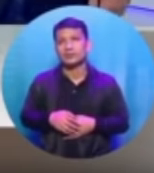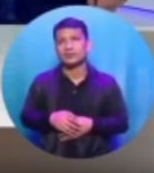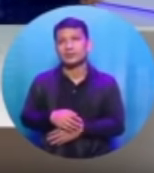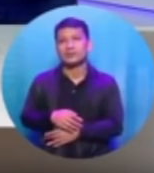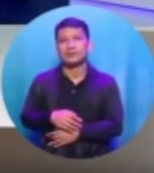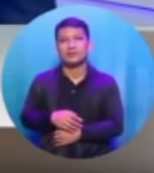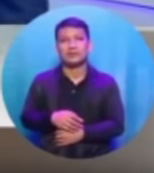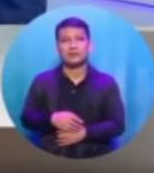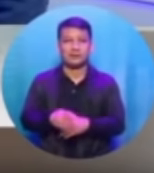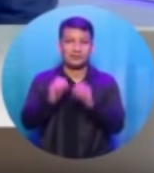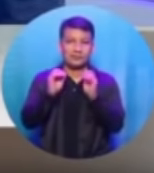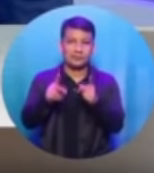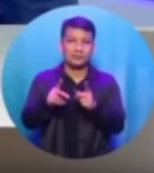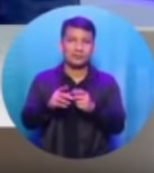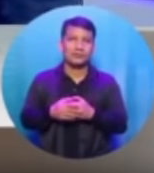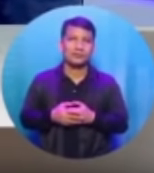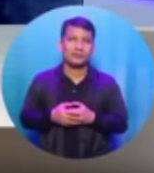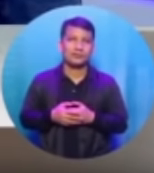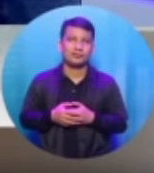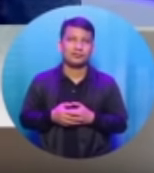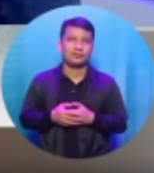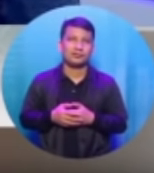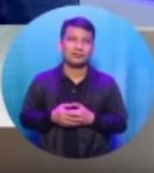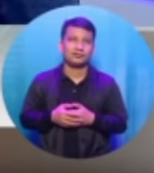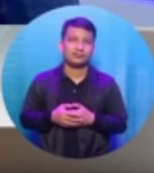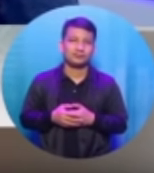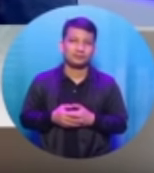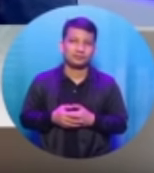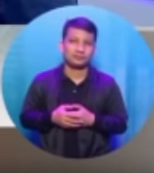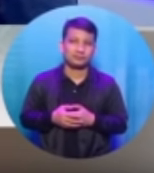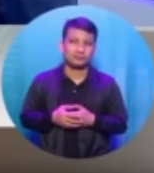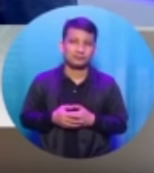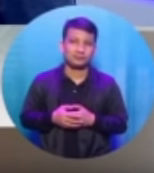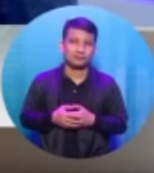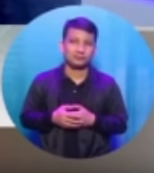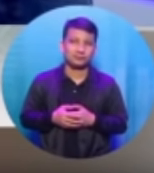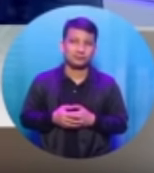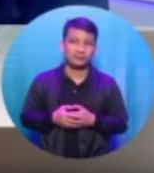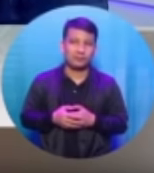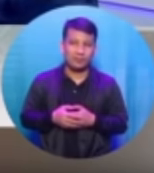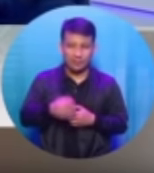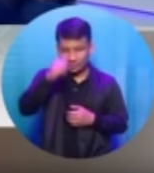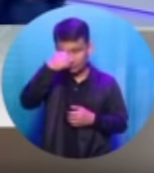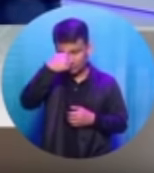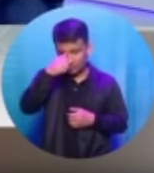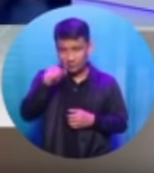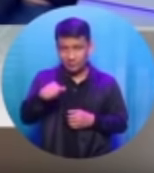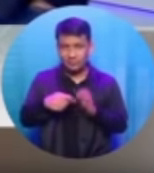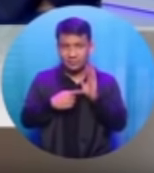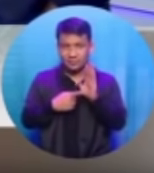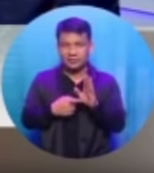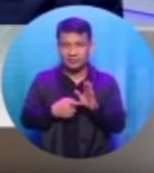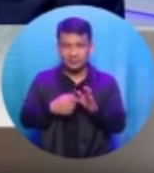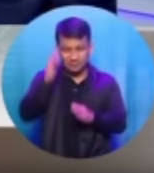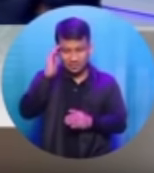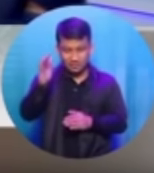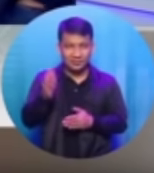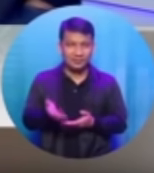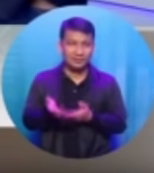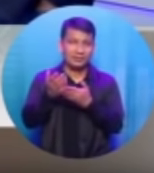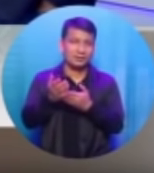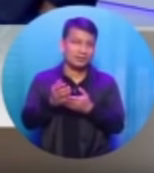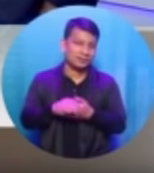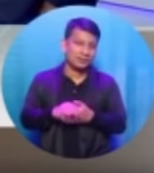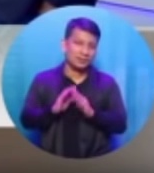papalayas ng tao. Okay. Good. Very good. Tandaan mo, sir. Oh, tatandaan ko po yan, ma'am. Sige po. Ano po yung tatandaan ko? Idol kita. Madam.